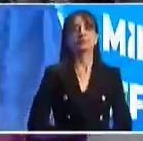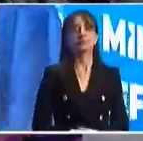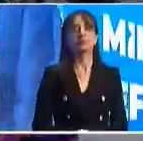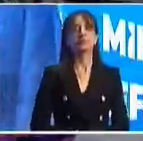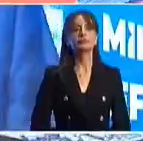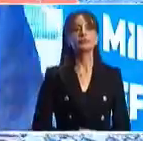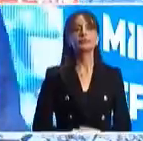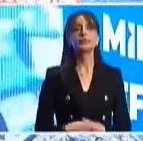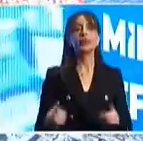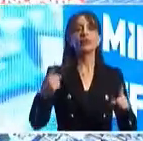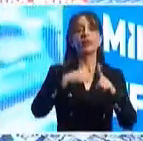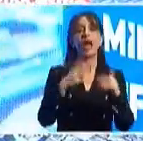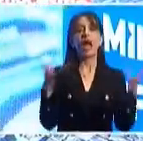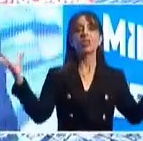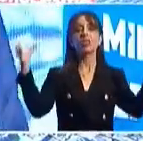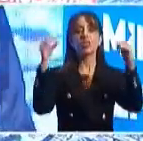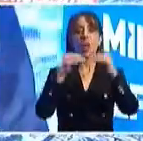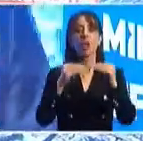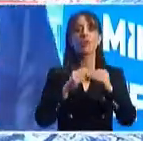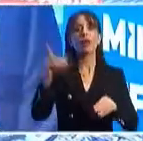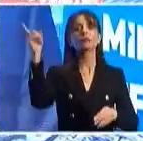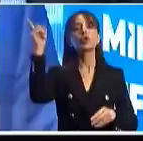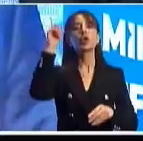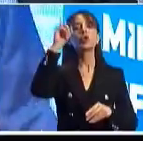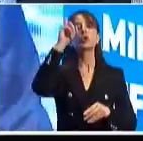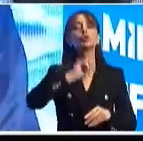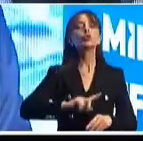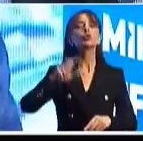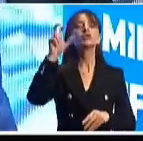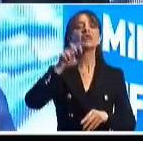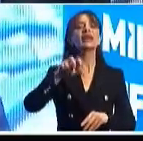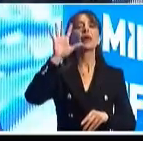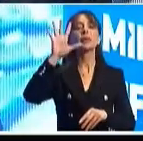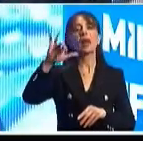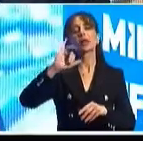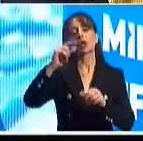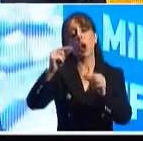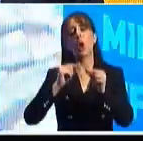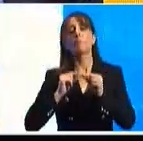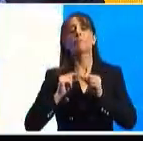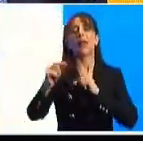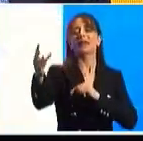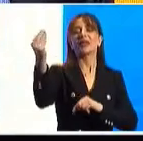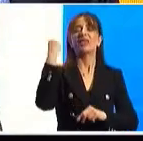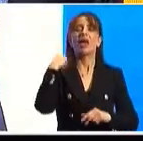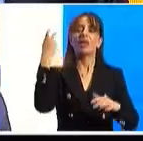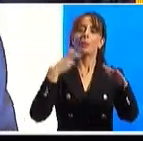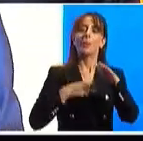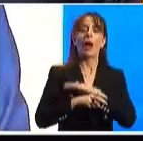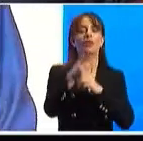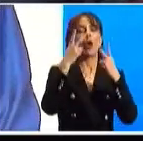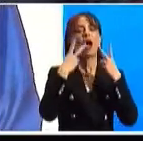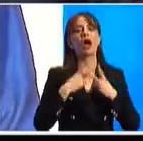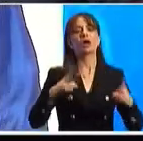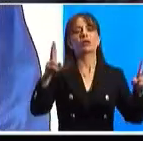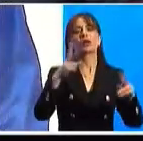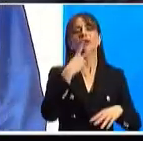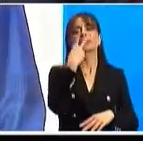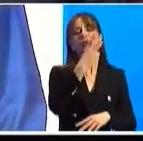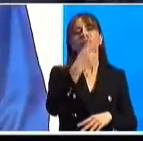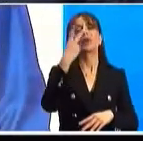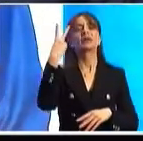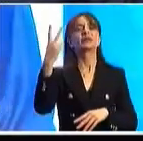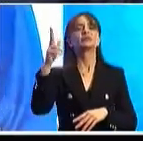Ve toplamda 185 kilometrelik yeni hattı 2029